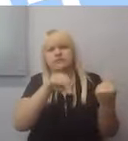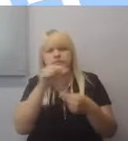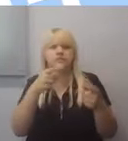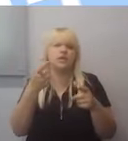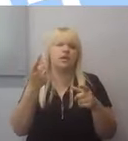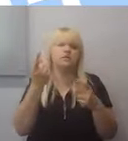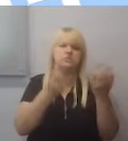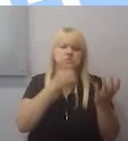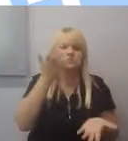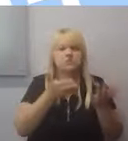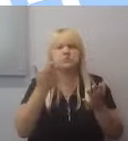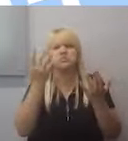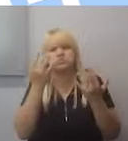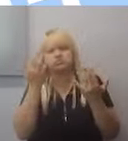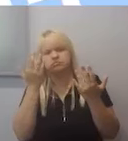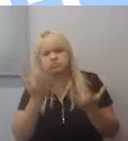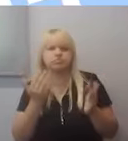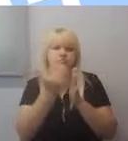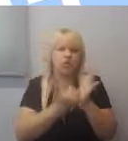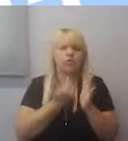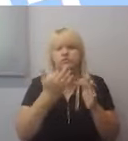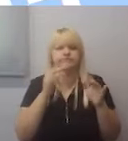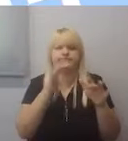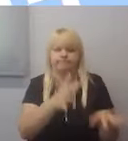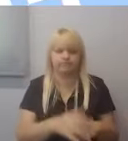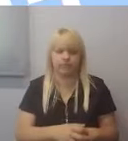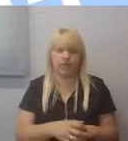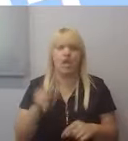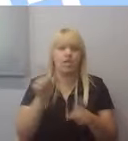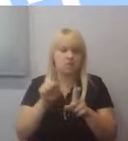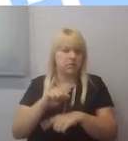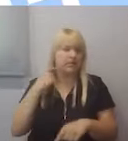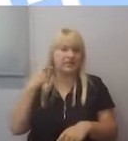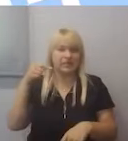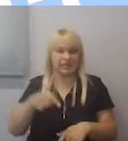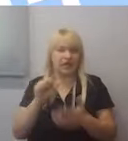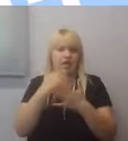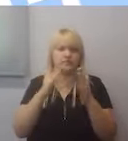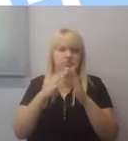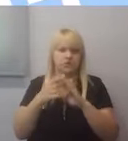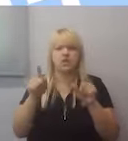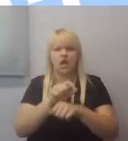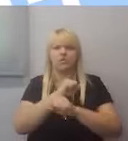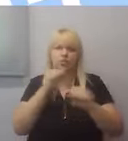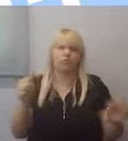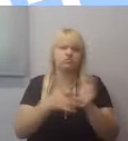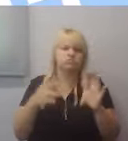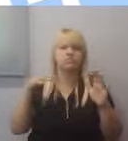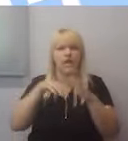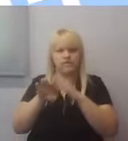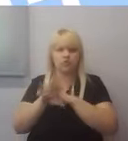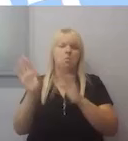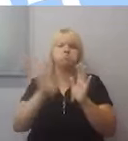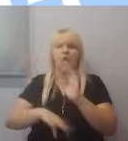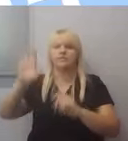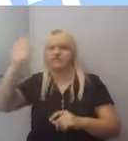pašvaldība īpaši piemērs tā kā rīga galvaspilsēta nu vai nodrošinātu kaut kādu evakuāciju bez valsts iesaistes tas nav iespējams